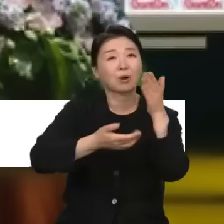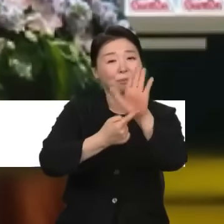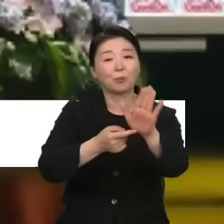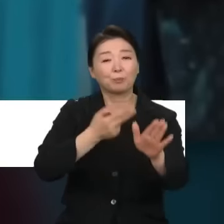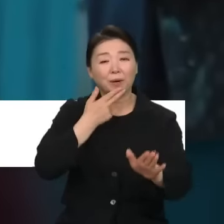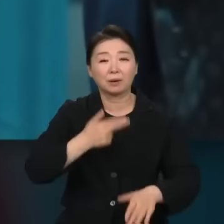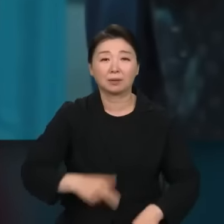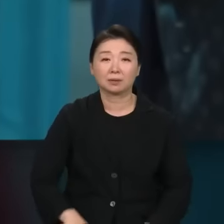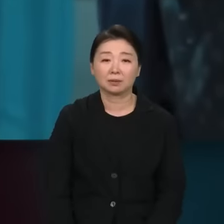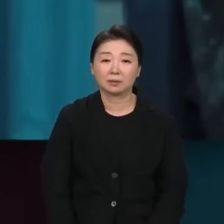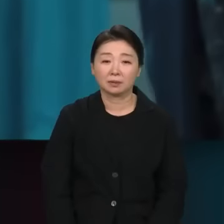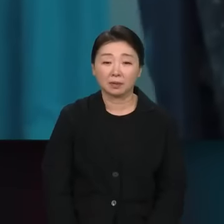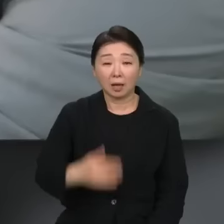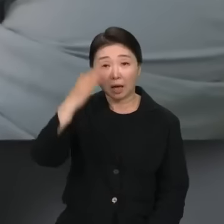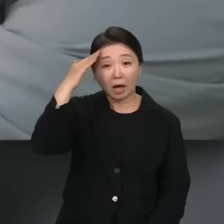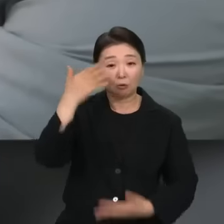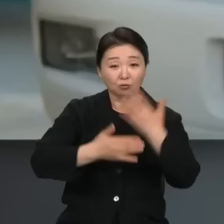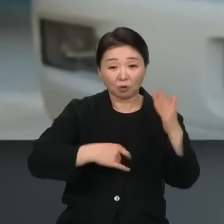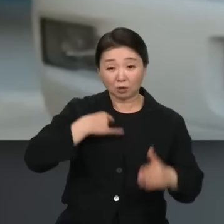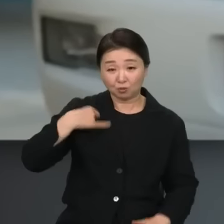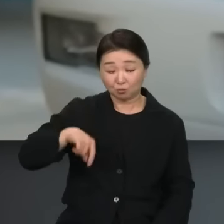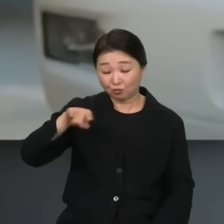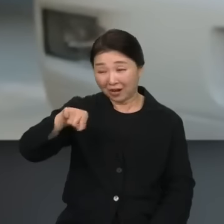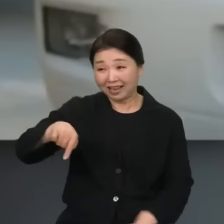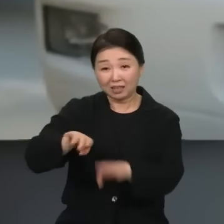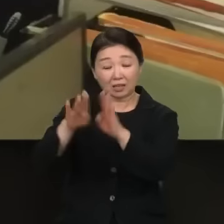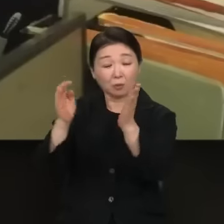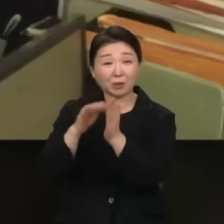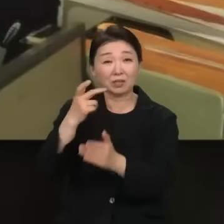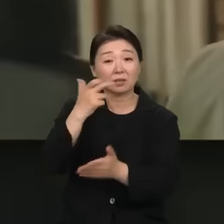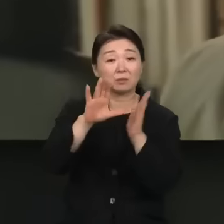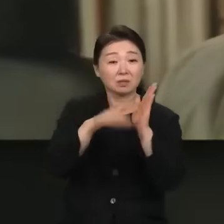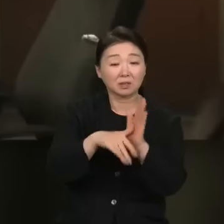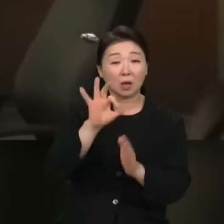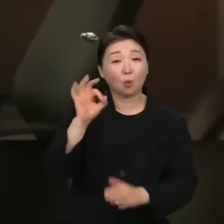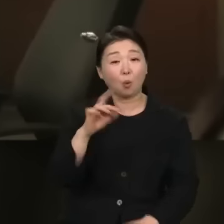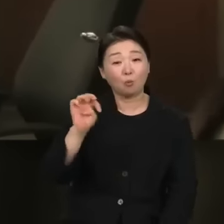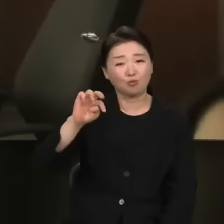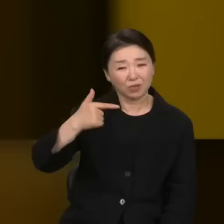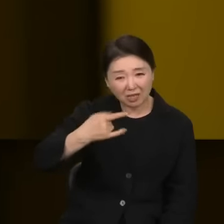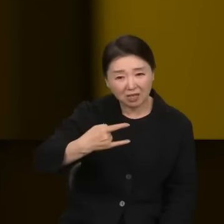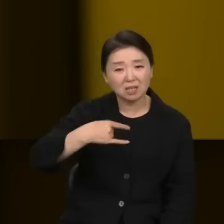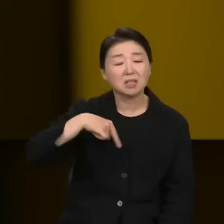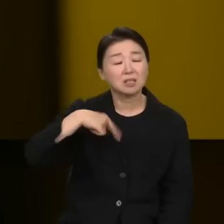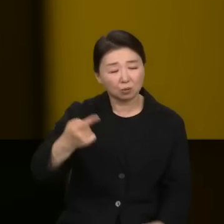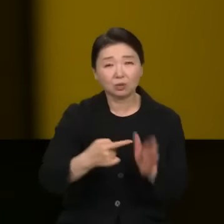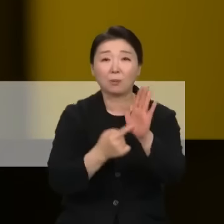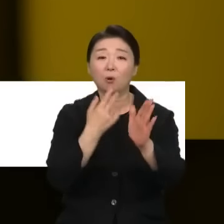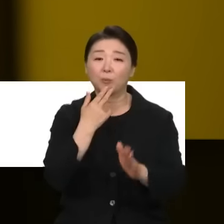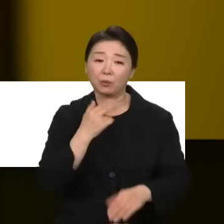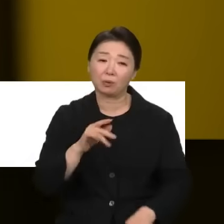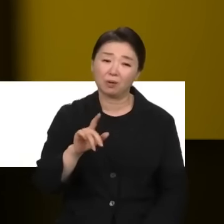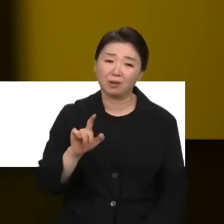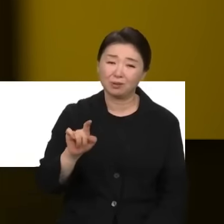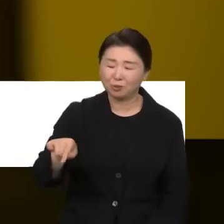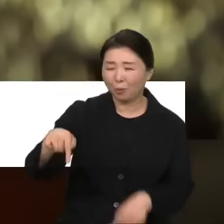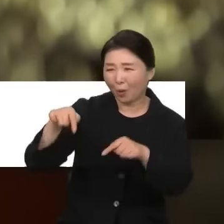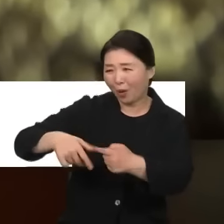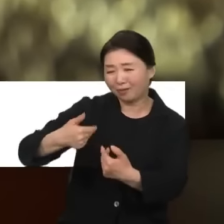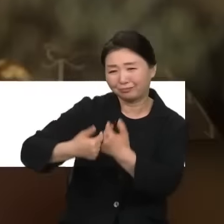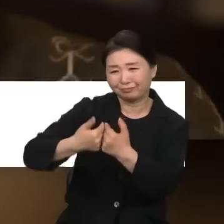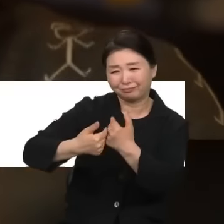했습니다. 우리 영화의 중국 내 개봉은 2017년 오 문희 이후 막혔습니다. 좀 불편한 건 외교적인 그